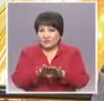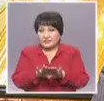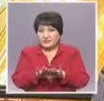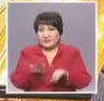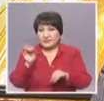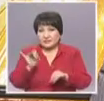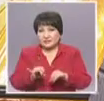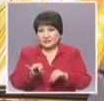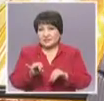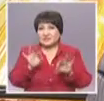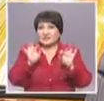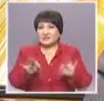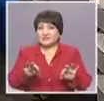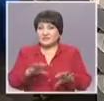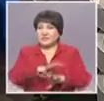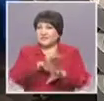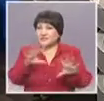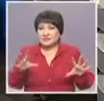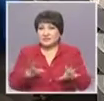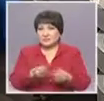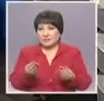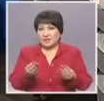естественно, всем